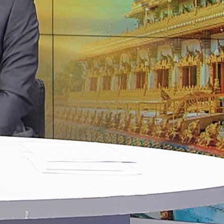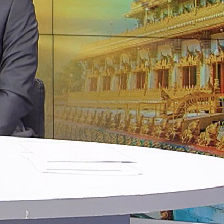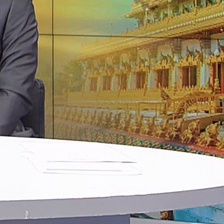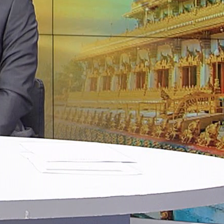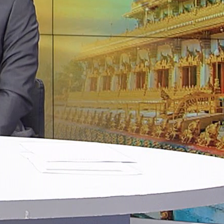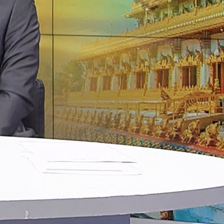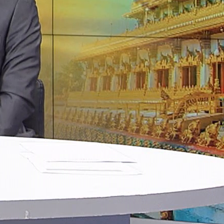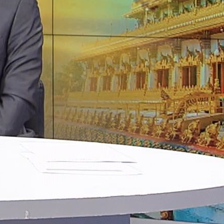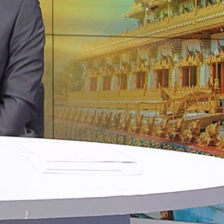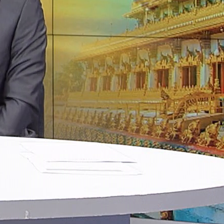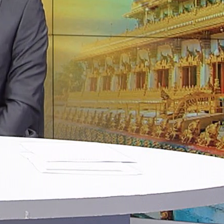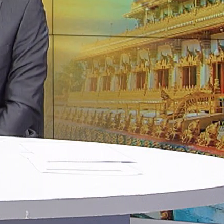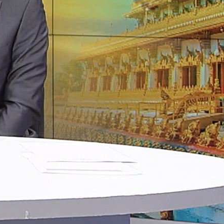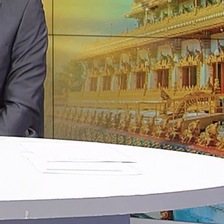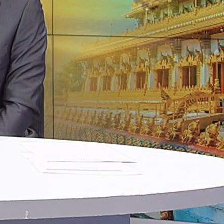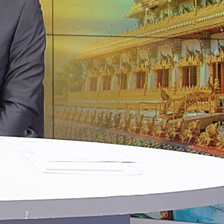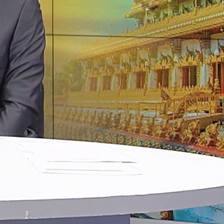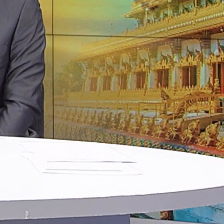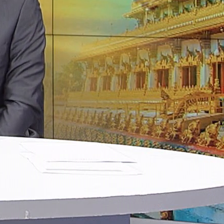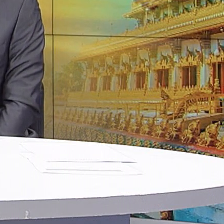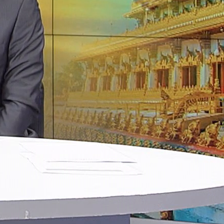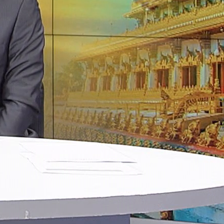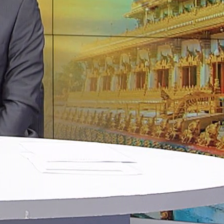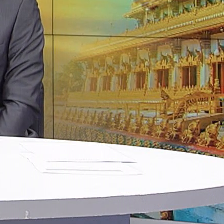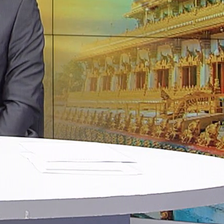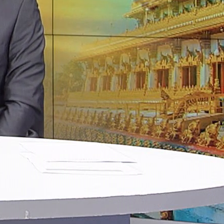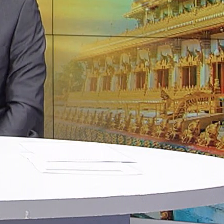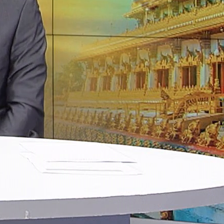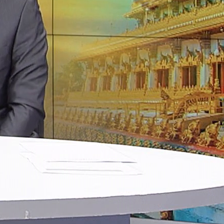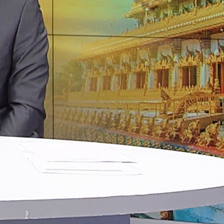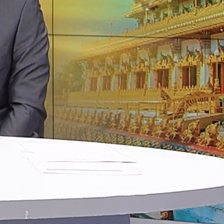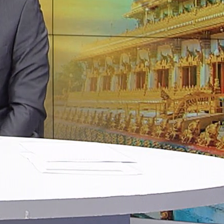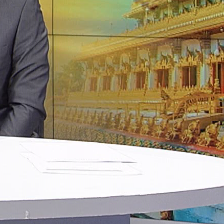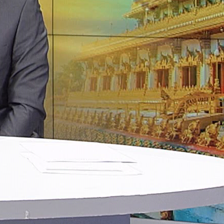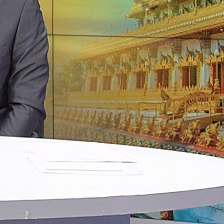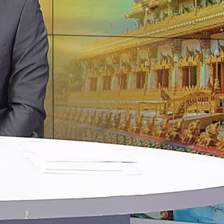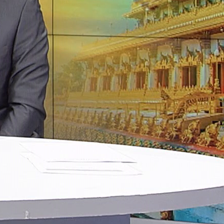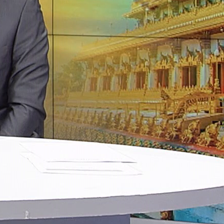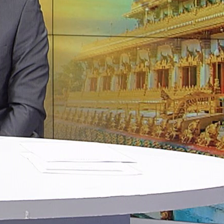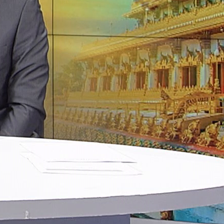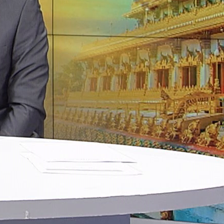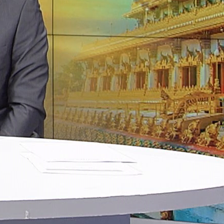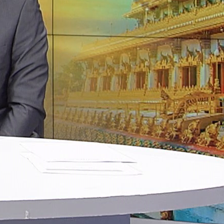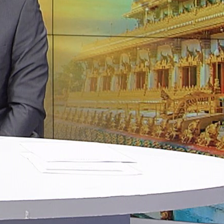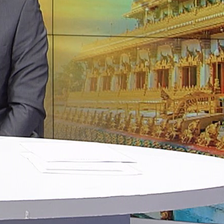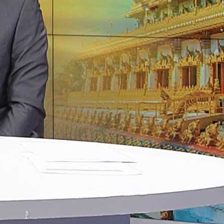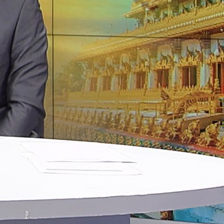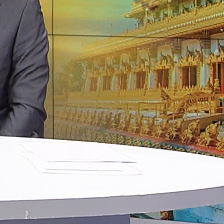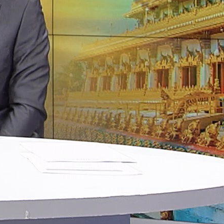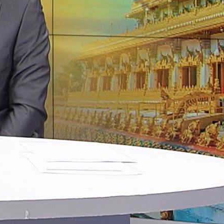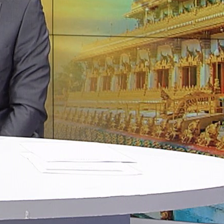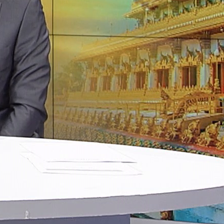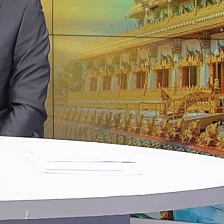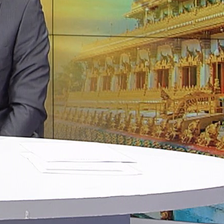การอภิปรายพรบงบปริมาณรายจ่ายประจำปีงบปริมาณ 2568เมื่อวานนี้อย่างที่บอกคุณผู้ชมไปนะครับต่อเนื่องเป็นวันที่